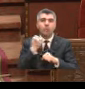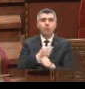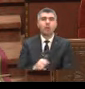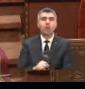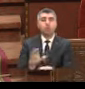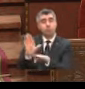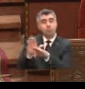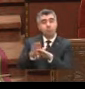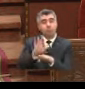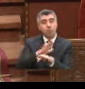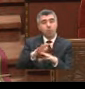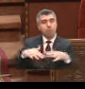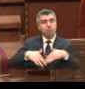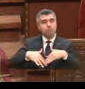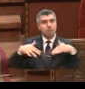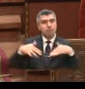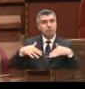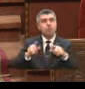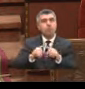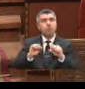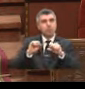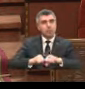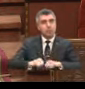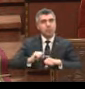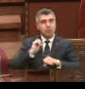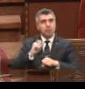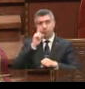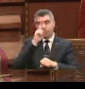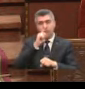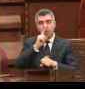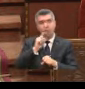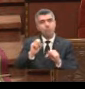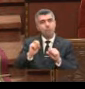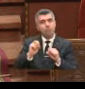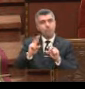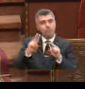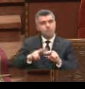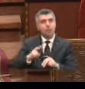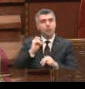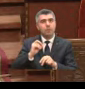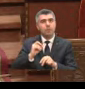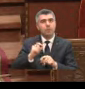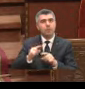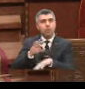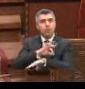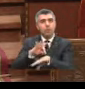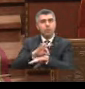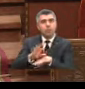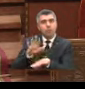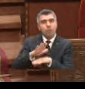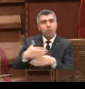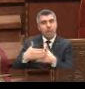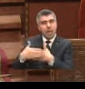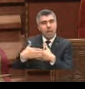النواب والفرق باش يتجاوبوا معها بطريقة إيجابية باش تولي هذا الشيء حقيقة بالنسبة للموظفين في